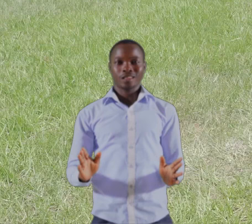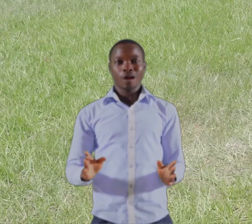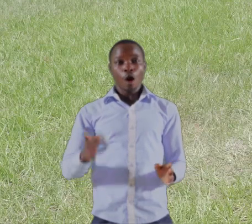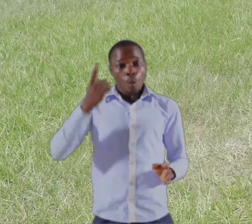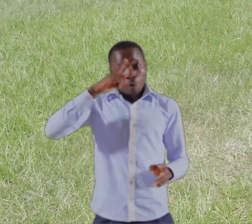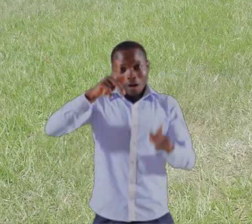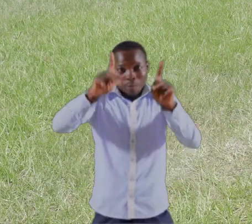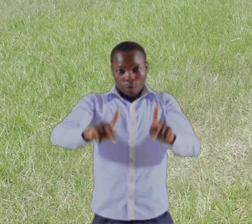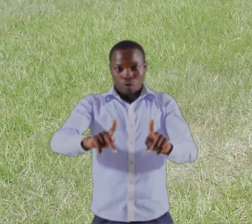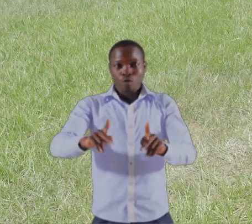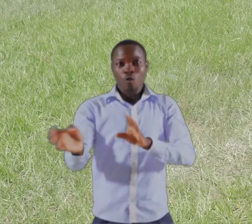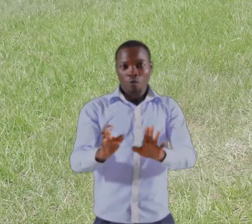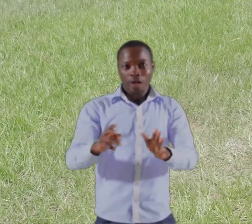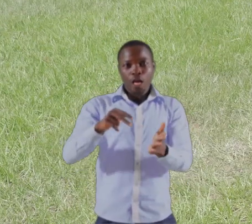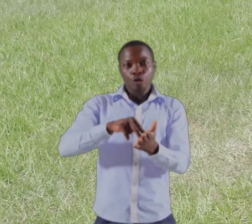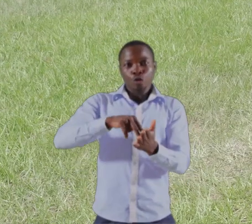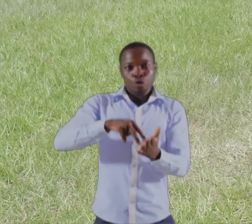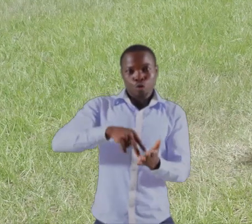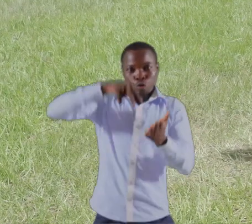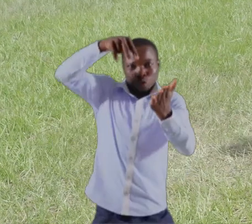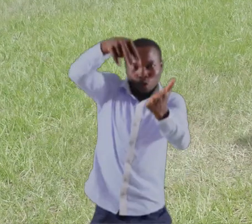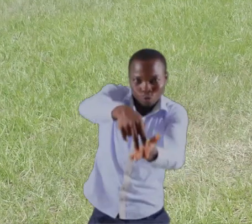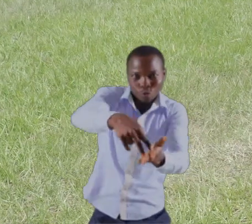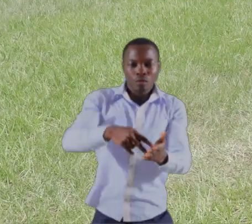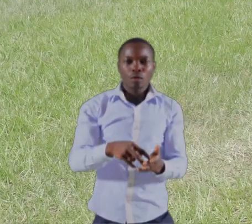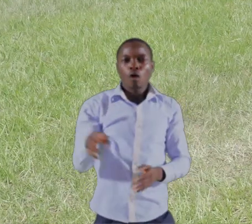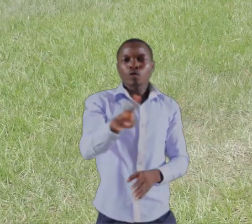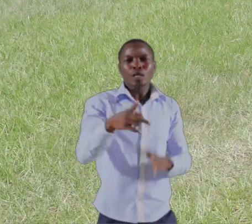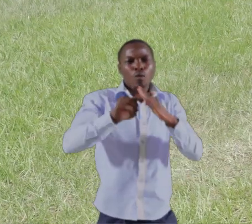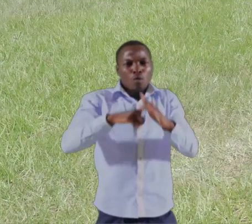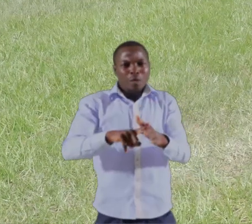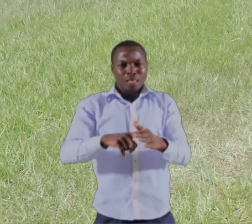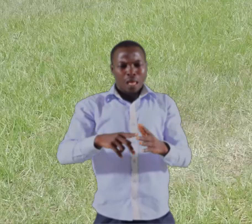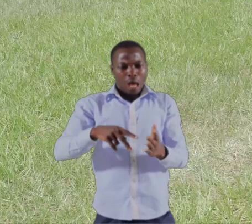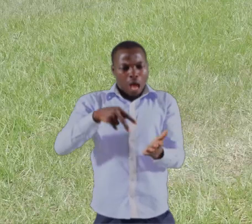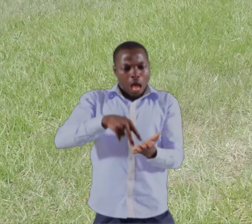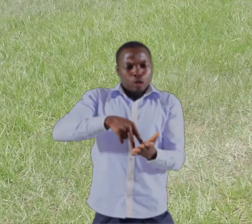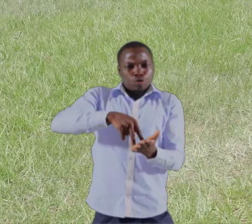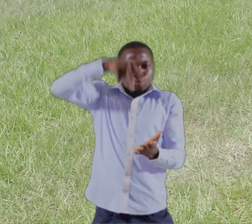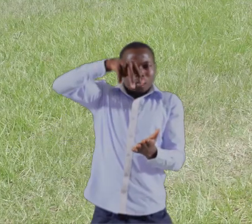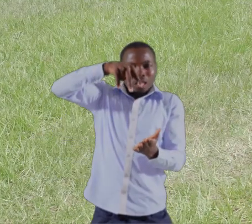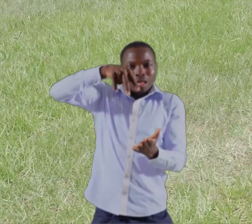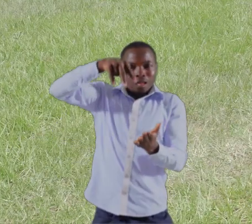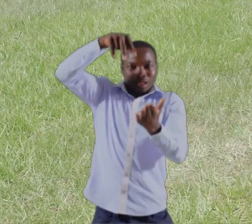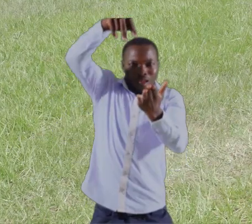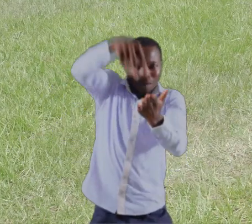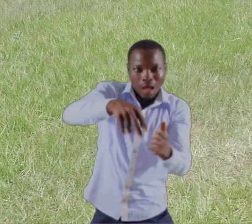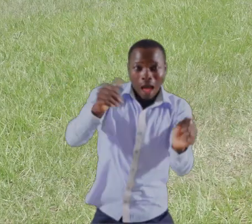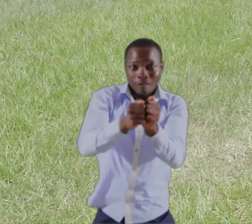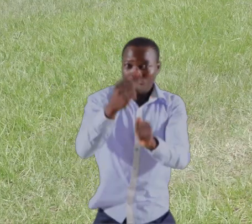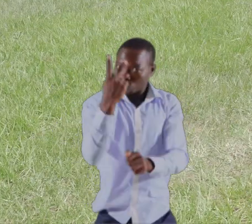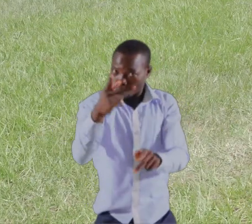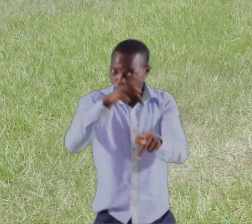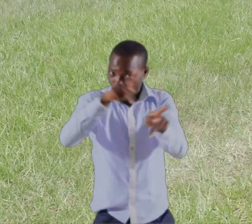le saut en longueur, ou le triple saut. Vous allez sauter et vous retombez deux pieds devant vous. Allez, hop, c'est